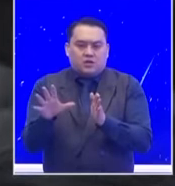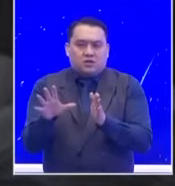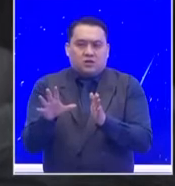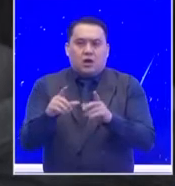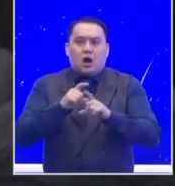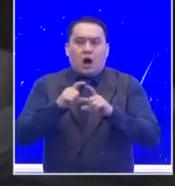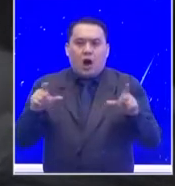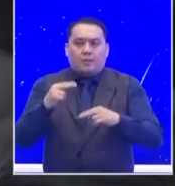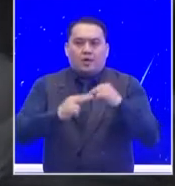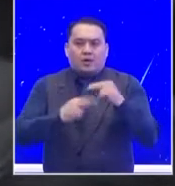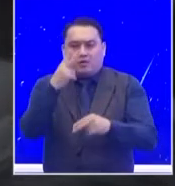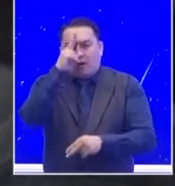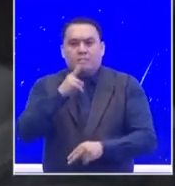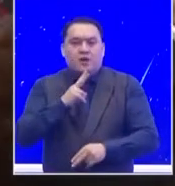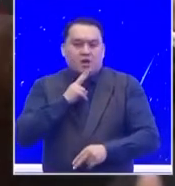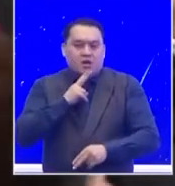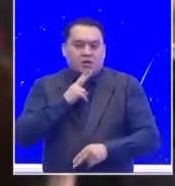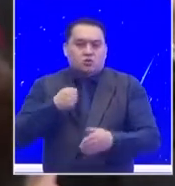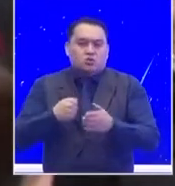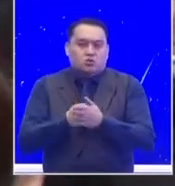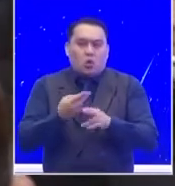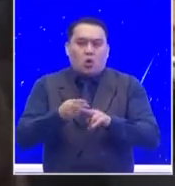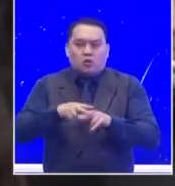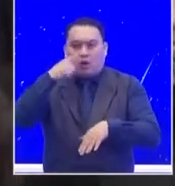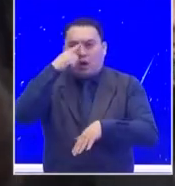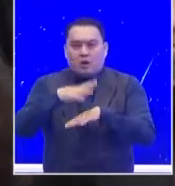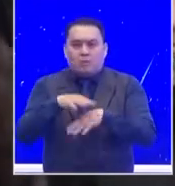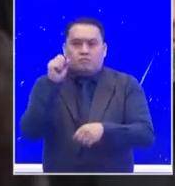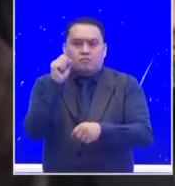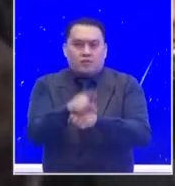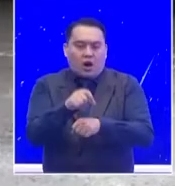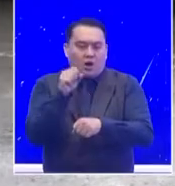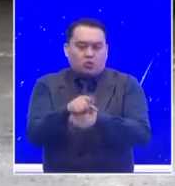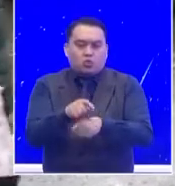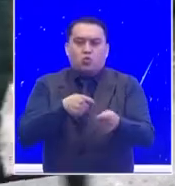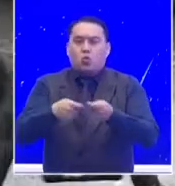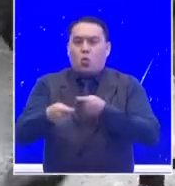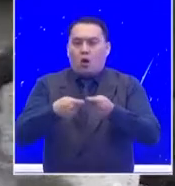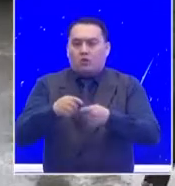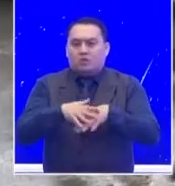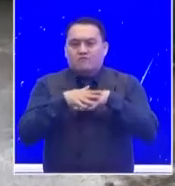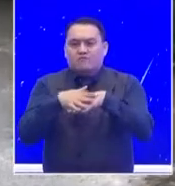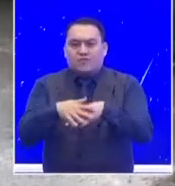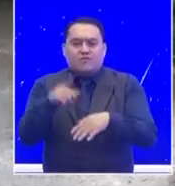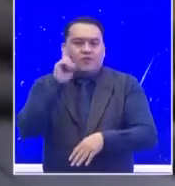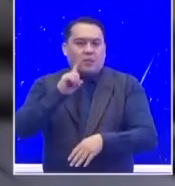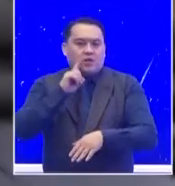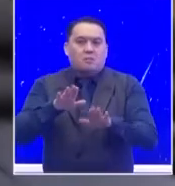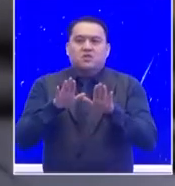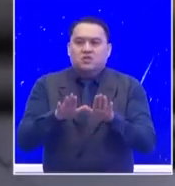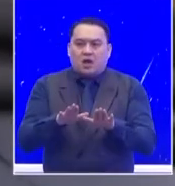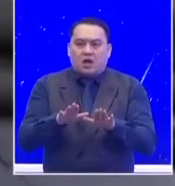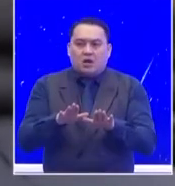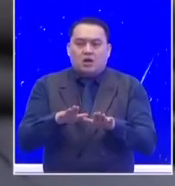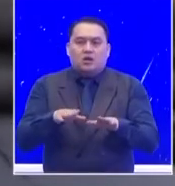Объект будут строить примерно 2 месяца. А до этого времени Амандык Баталов поручил руководству города выделить продавцам временные места. Но